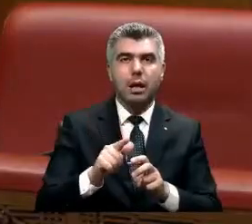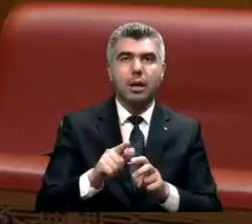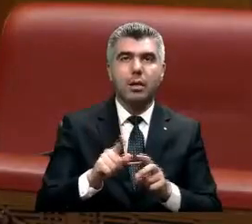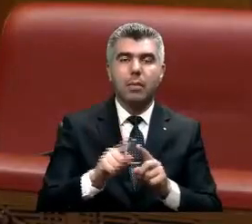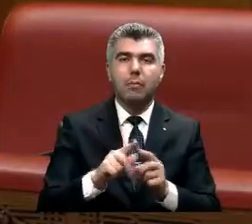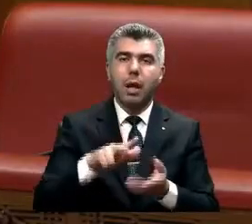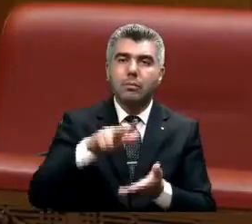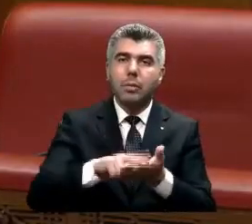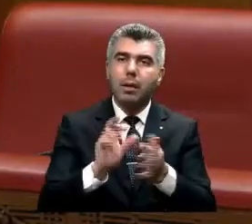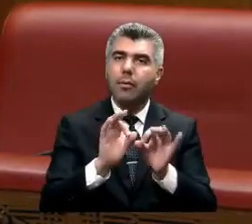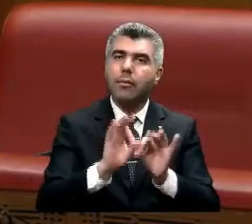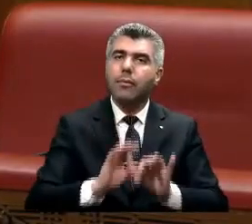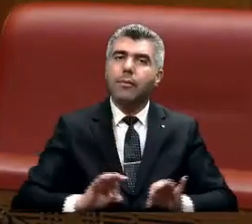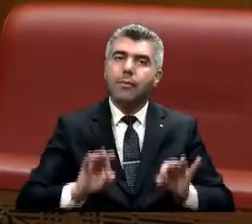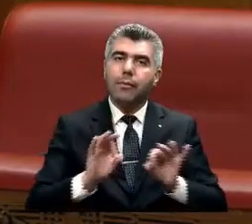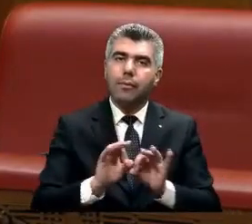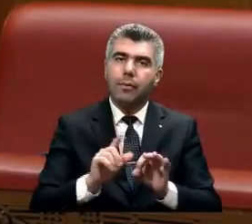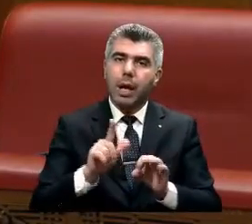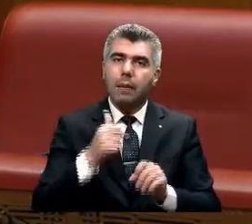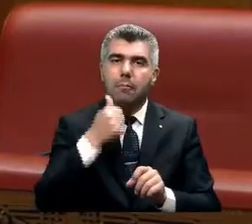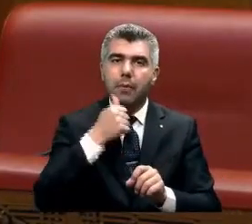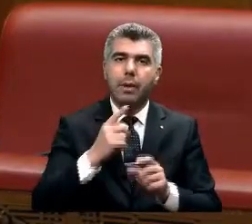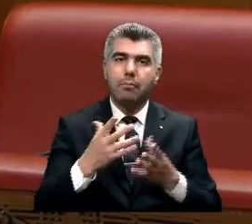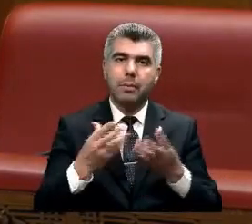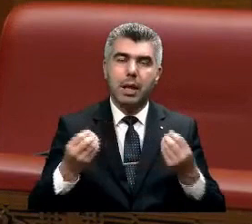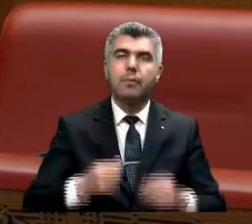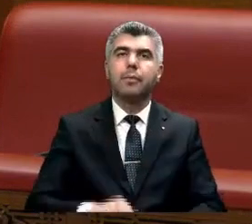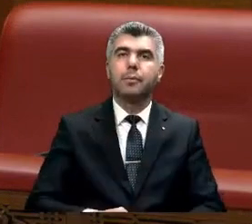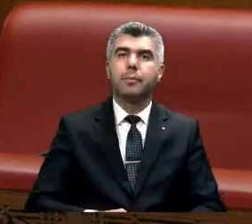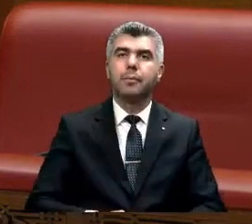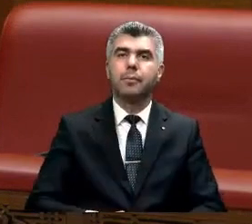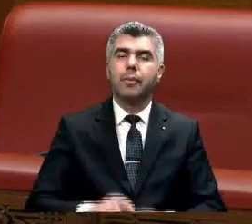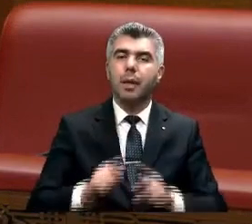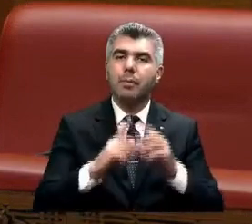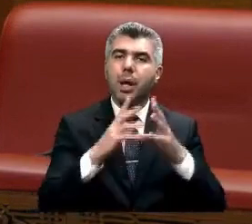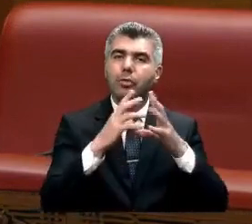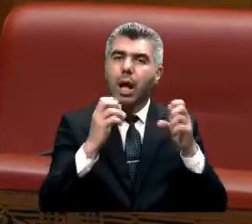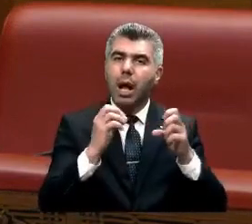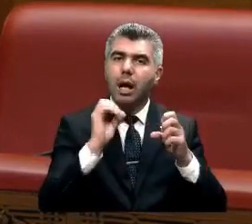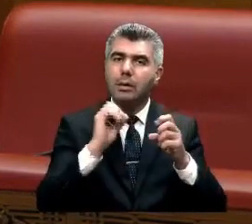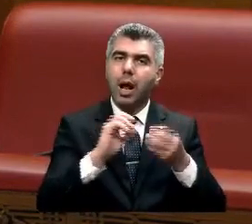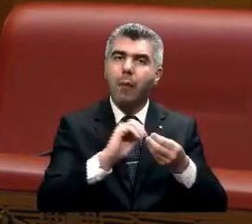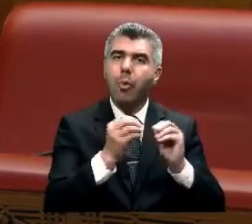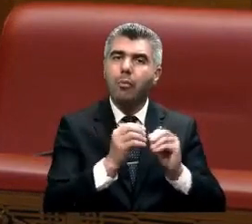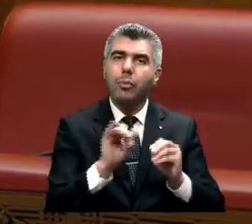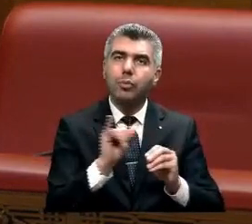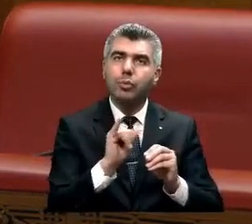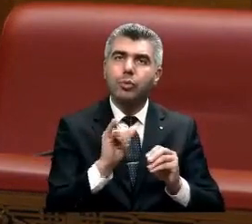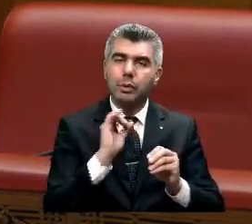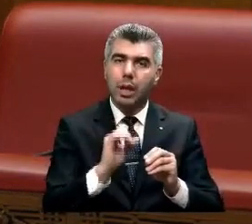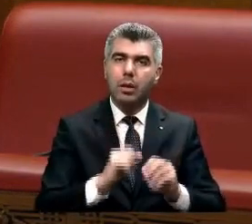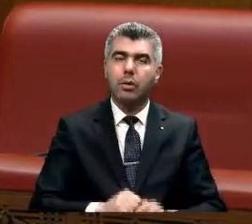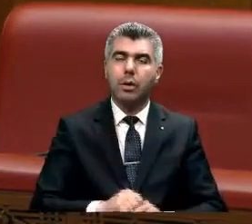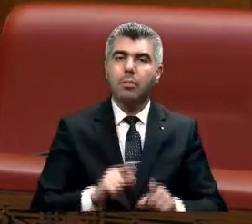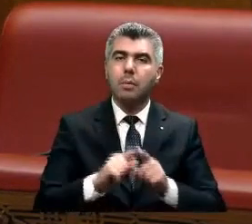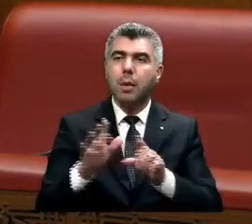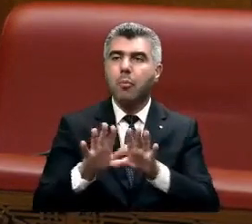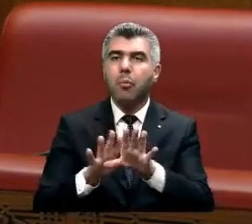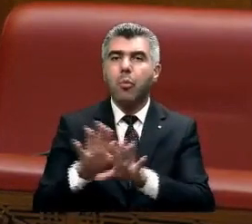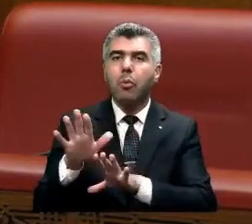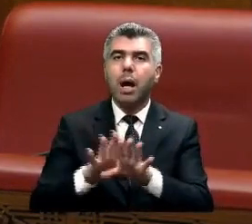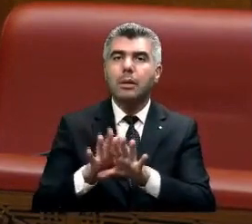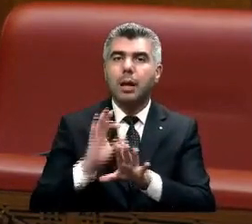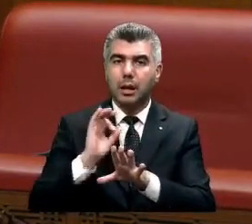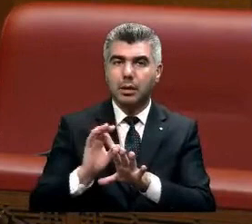غير مهيكل ويمكن بان تفسير ديال هذا المشكله هو عدم جدوى المبادرات